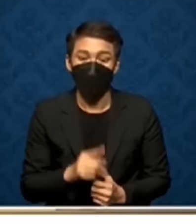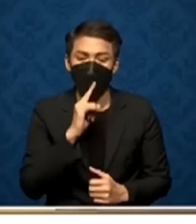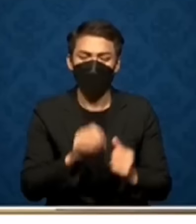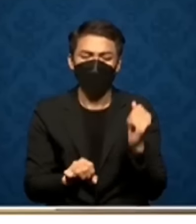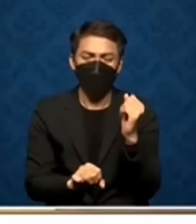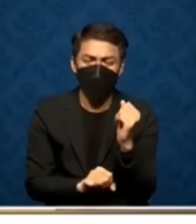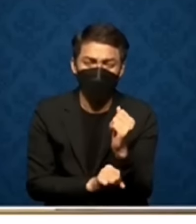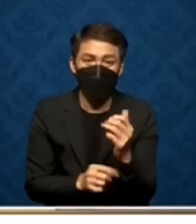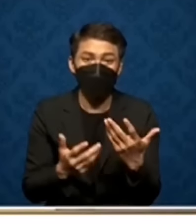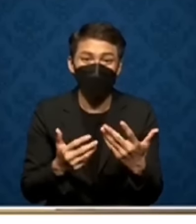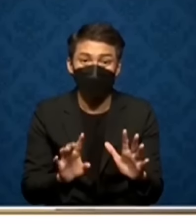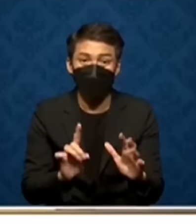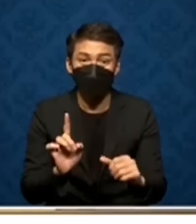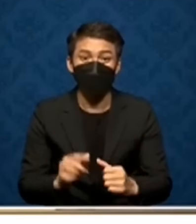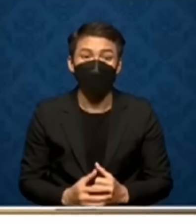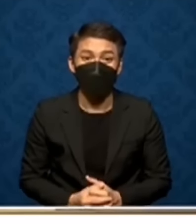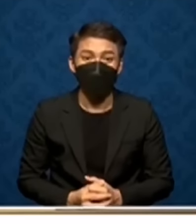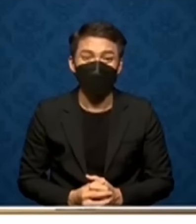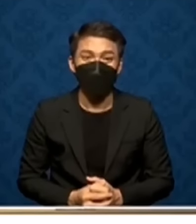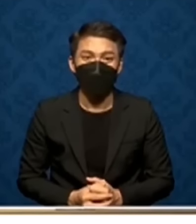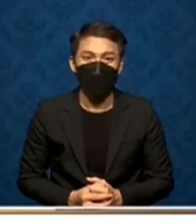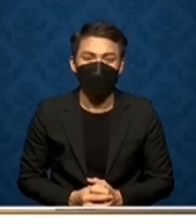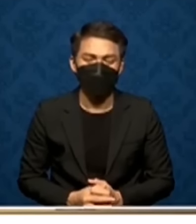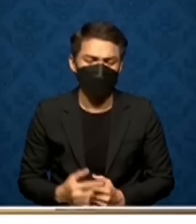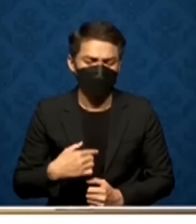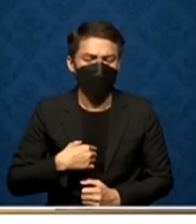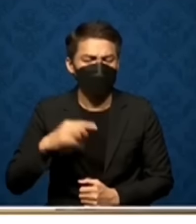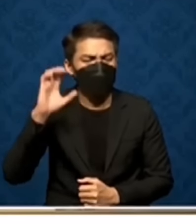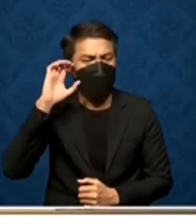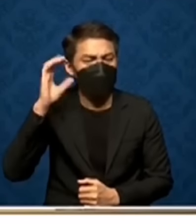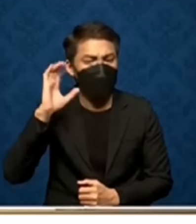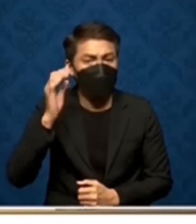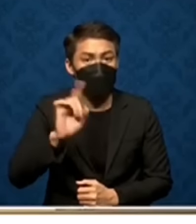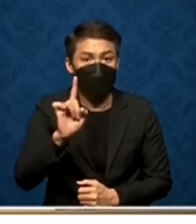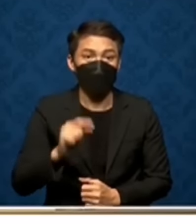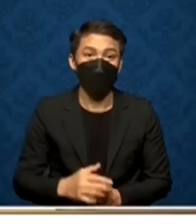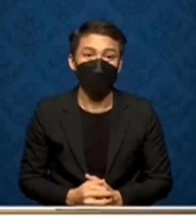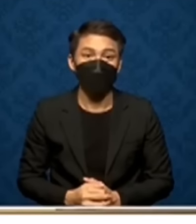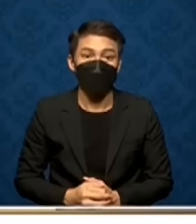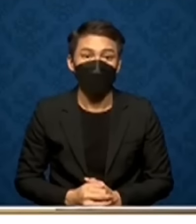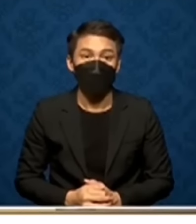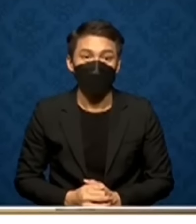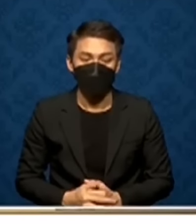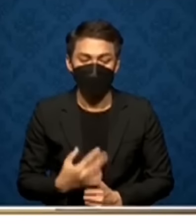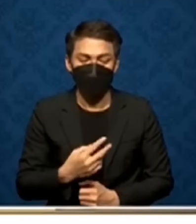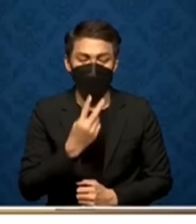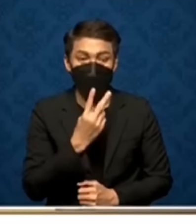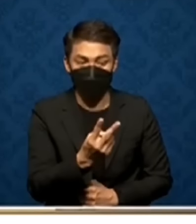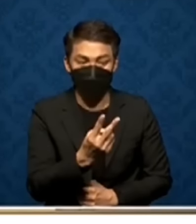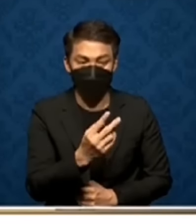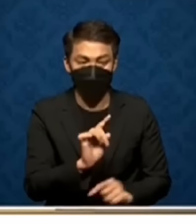นแต่สิ่งที่ไม่น่าเชื่อเลยนะปรากฏว่าพอมาดูตลาดหลักทรั